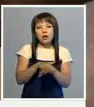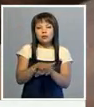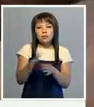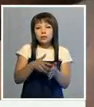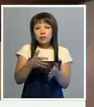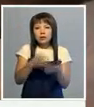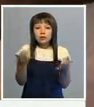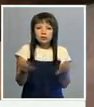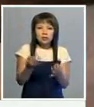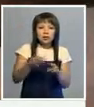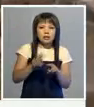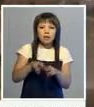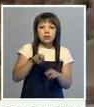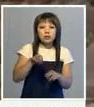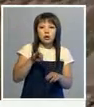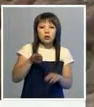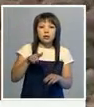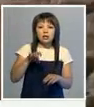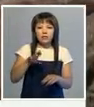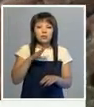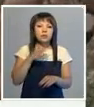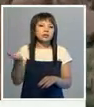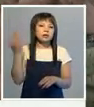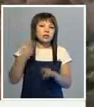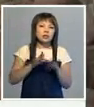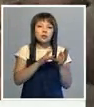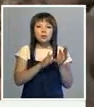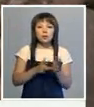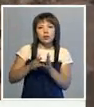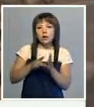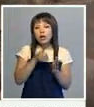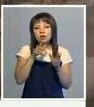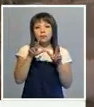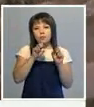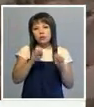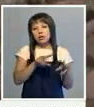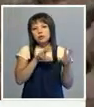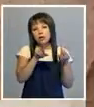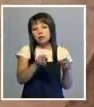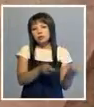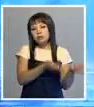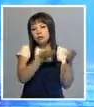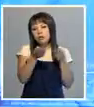институты мамандары петроглифтер табылған жерге жуырда туристерді кіргізуге уәде берді.